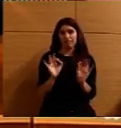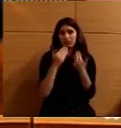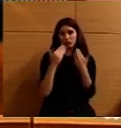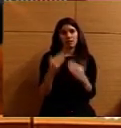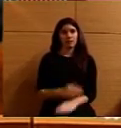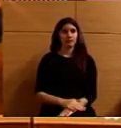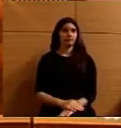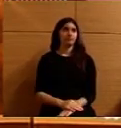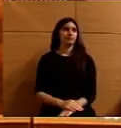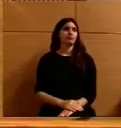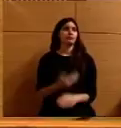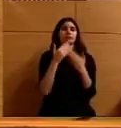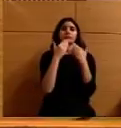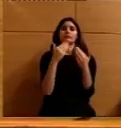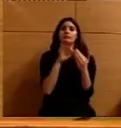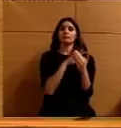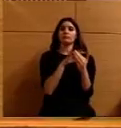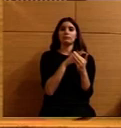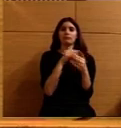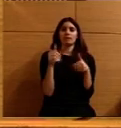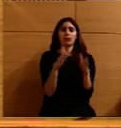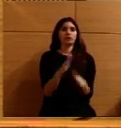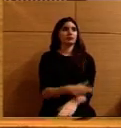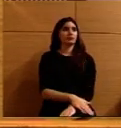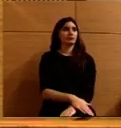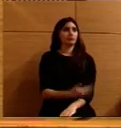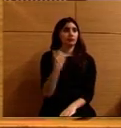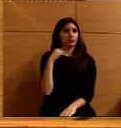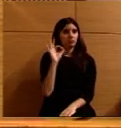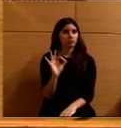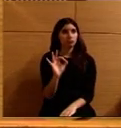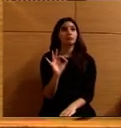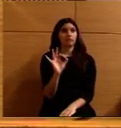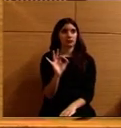president. Gràcies, senyor Rius. Senyor Giner.